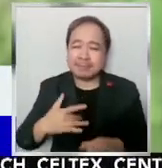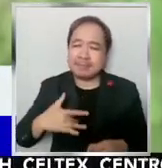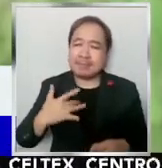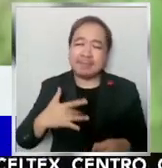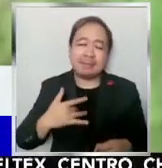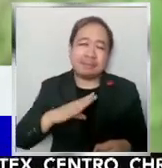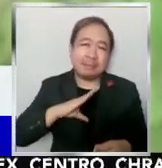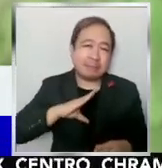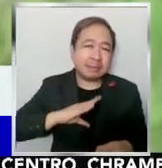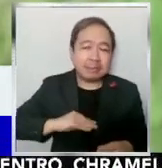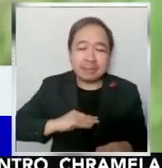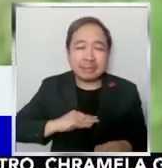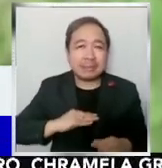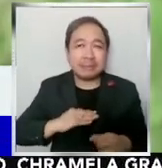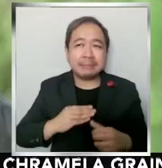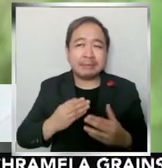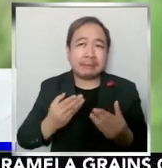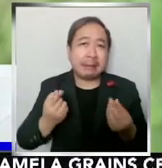Wala na.